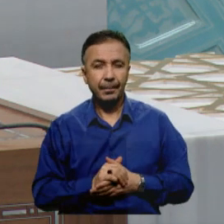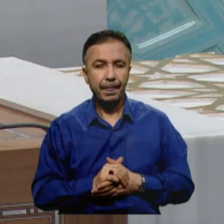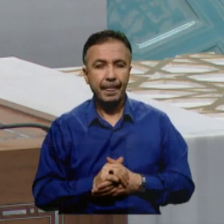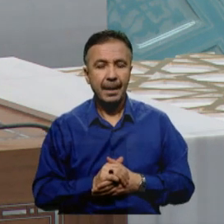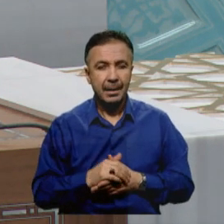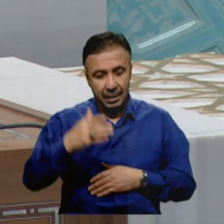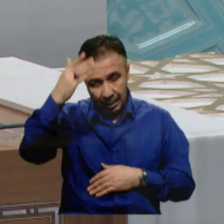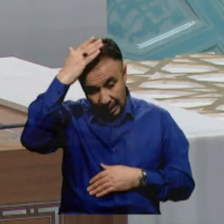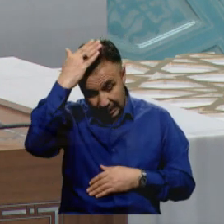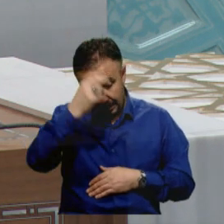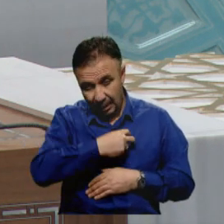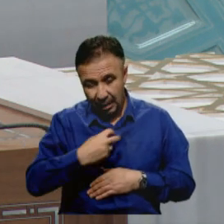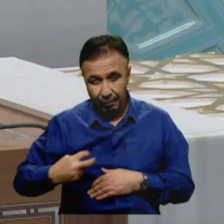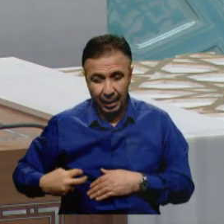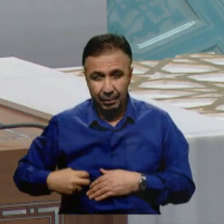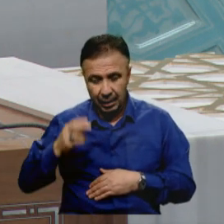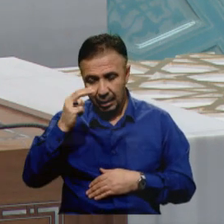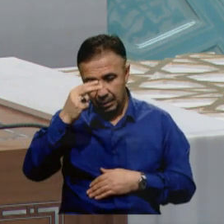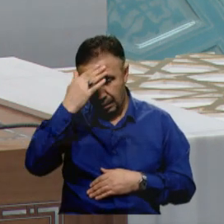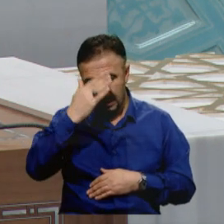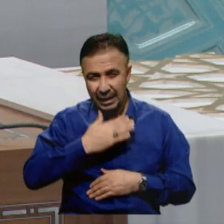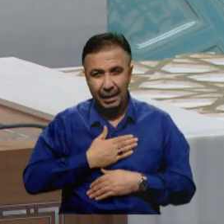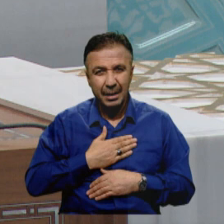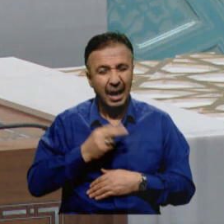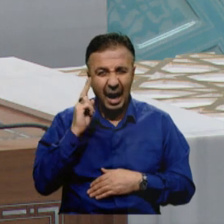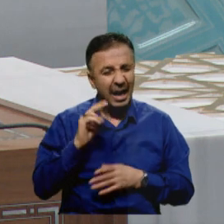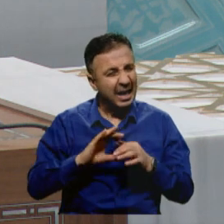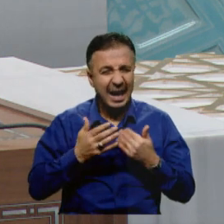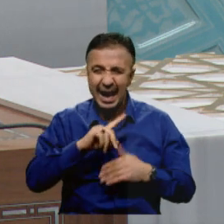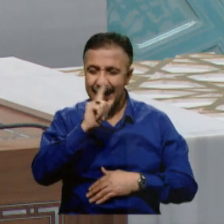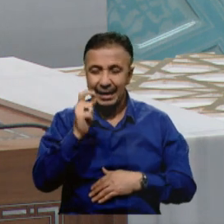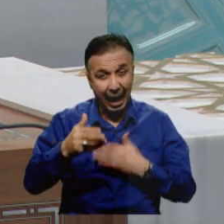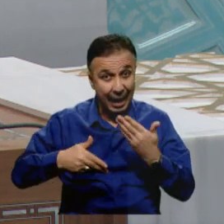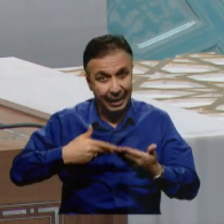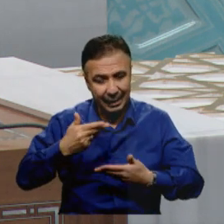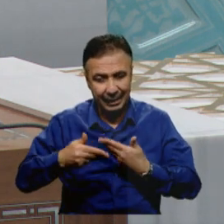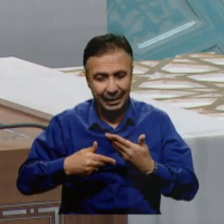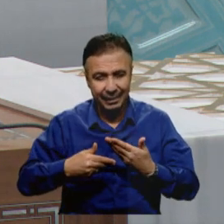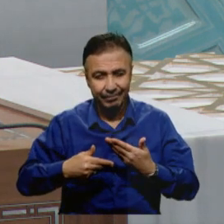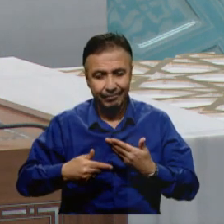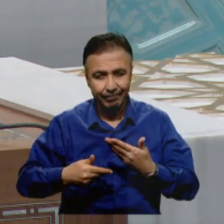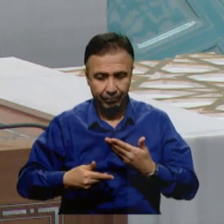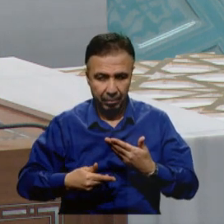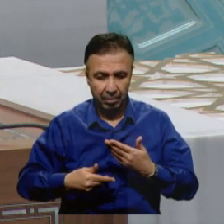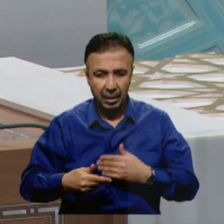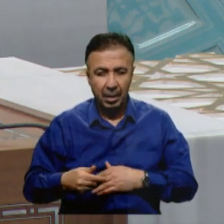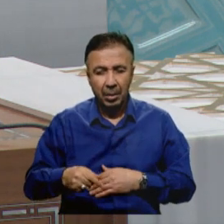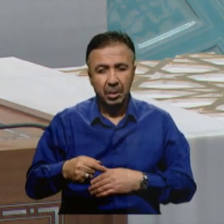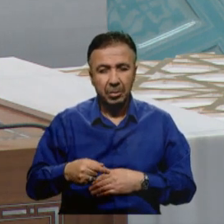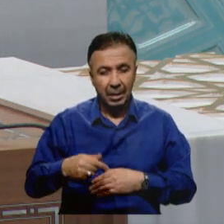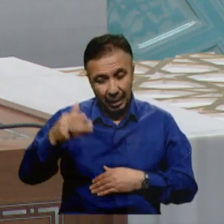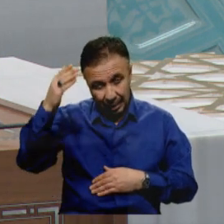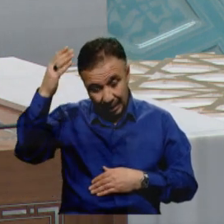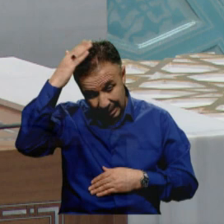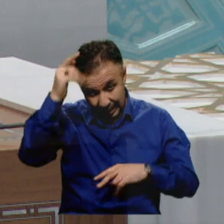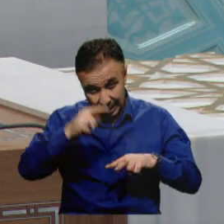Hazreti Peygamber'in ahlakını bize anlat dediler. Hazreti Ayşe annemiz de dedi ki, siz Kur'an-ı Kerim okumuyor musunuz?